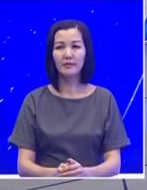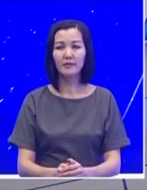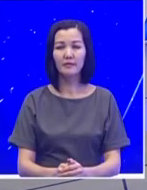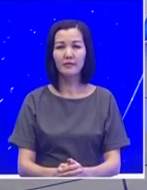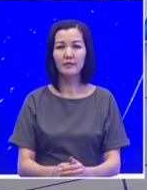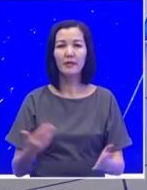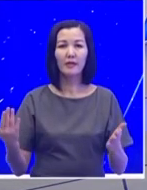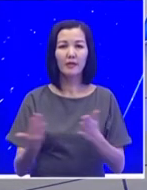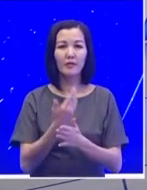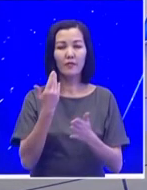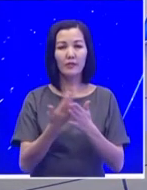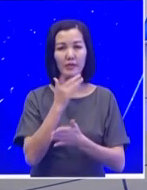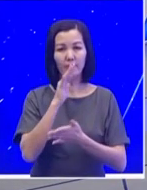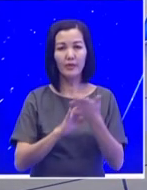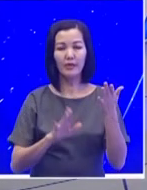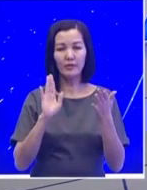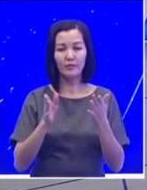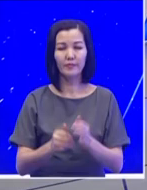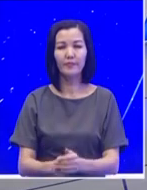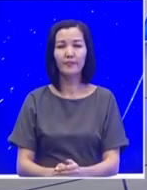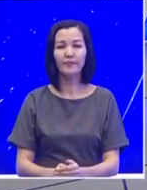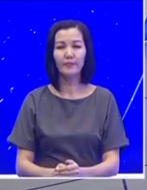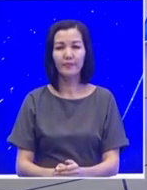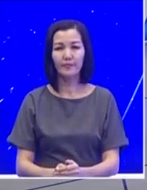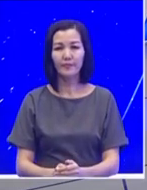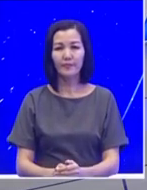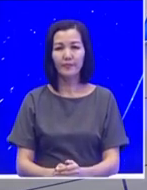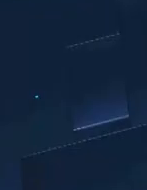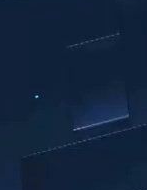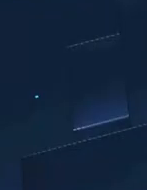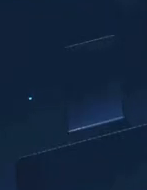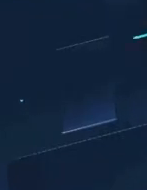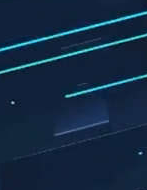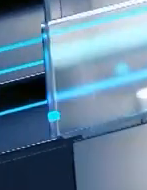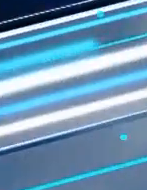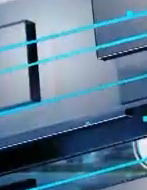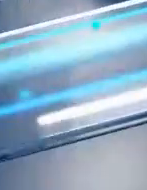В продолжении выпуска другие интересные события. Оставайтесь с нами.